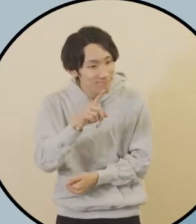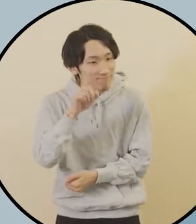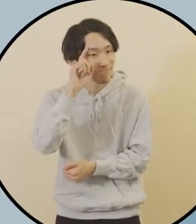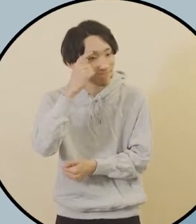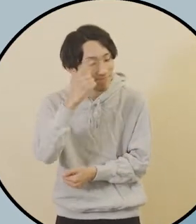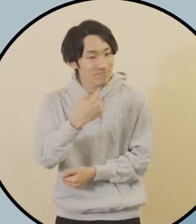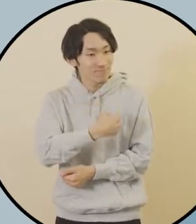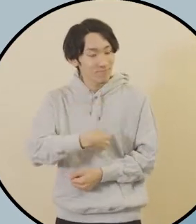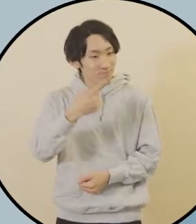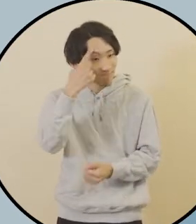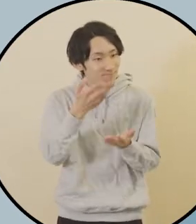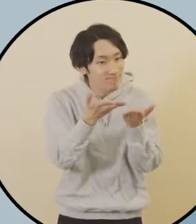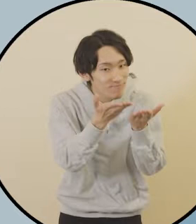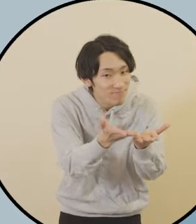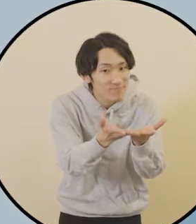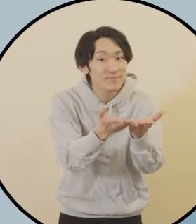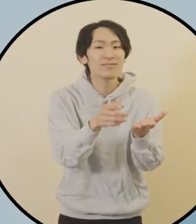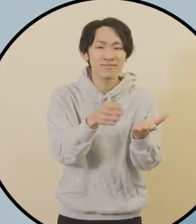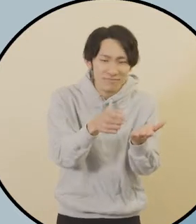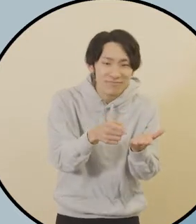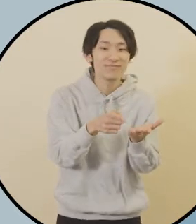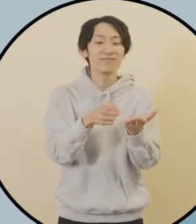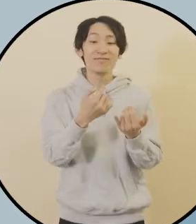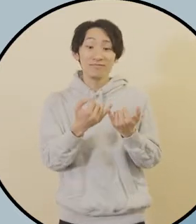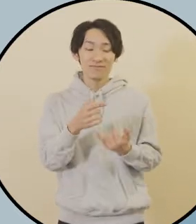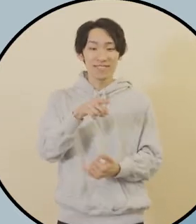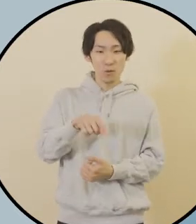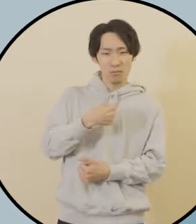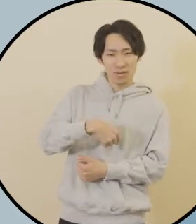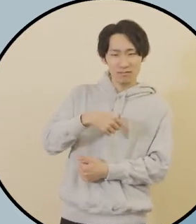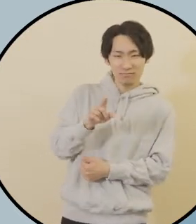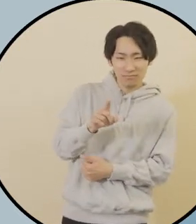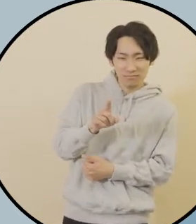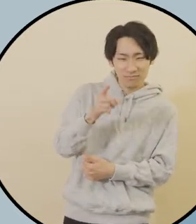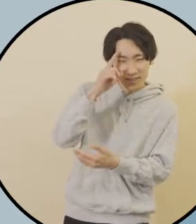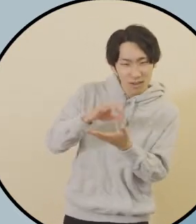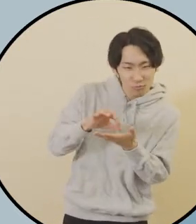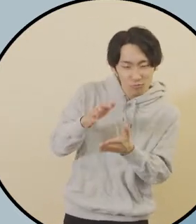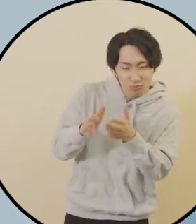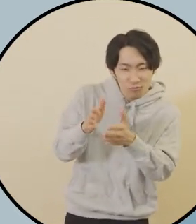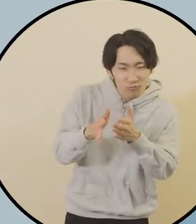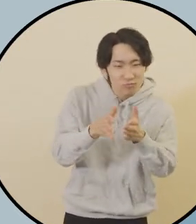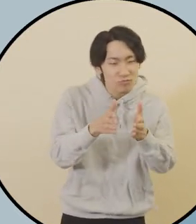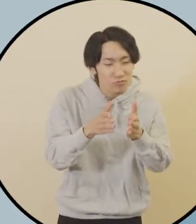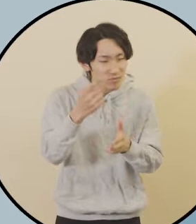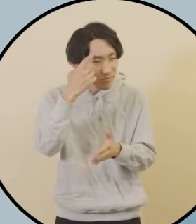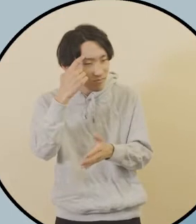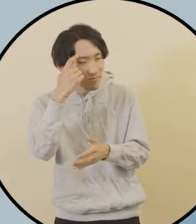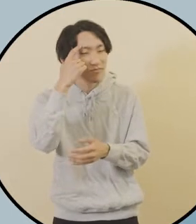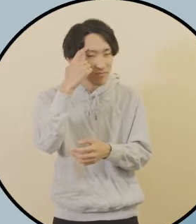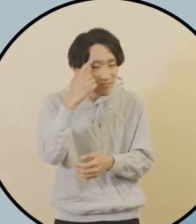して今も残ってへやっぱりこの作品通してカラー人を思いやるというかその人